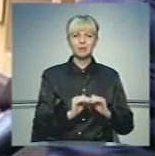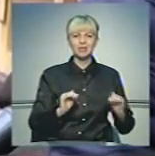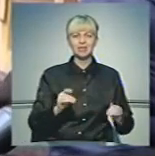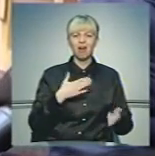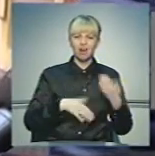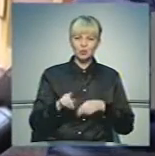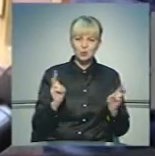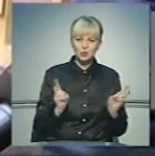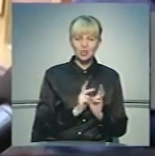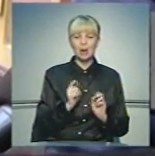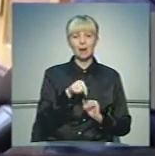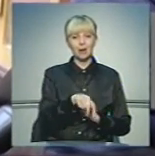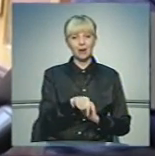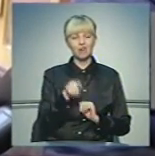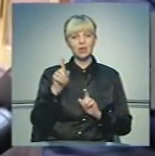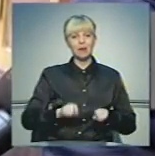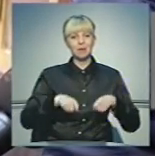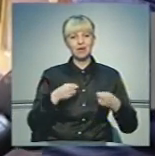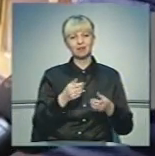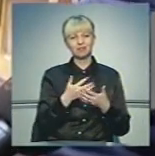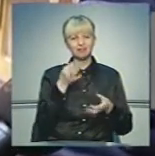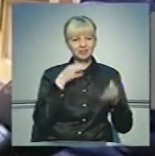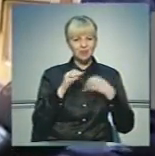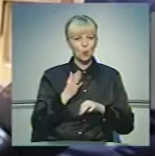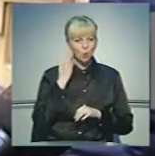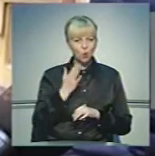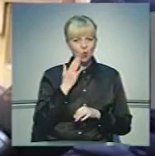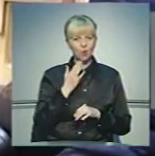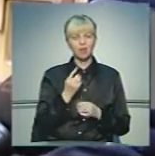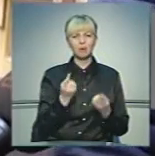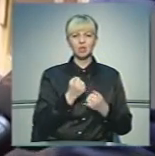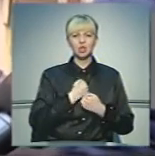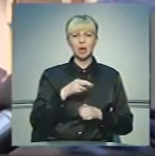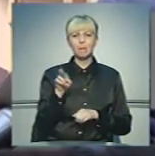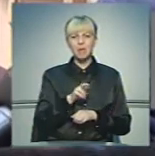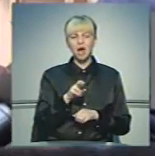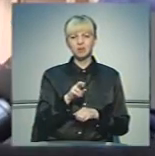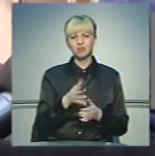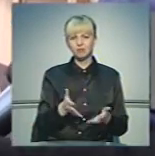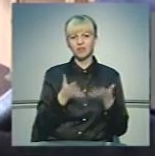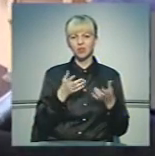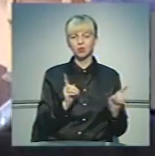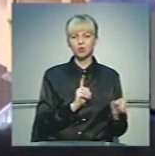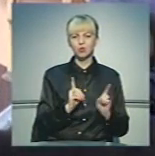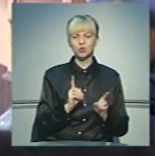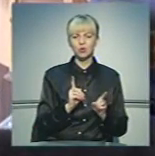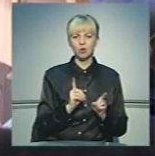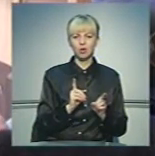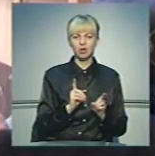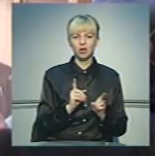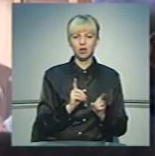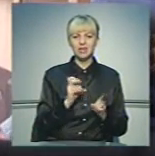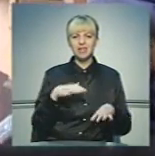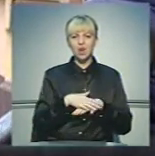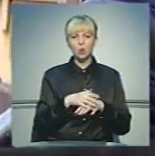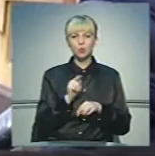радо зустріли, ми звідси вони передали гостинці від Буковини, але на превеликий жаль в п'ятницю з'ясувалося, що за